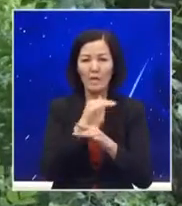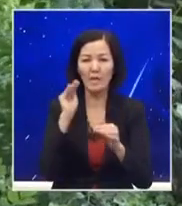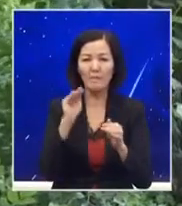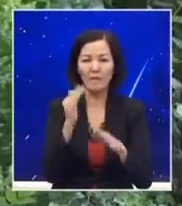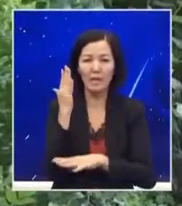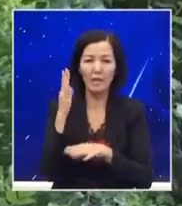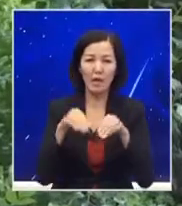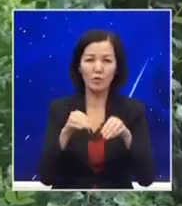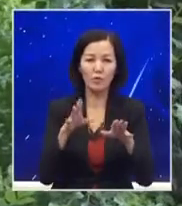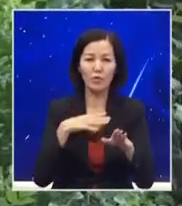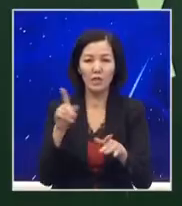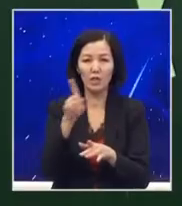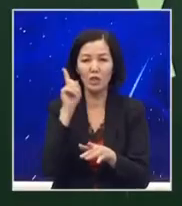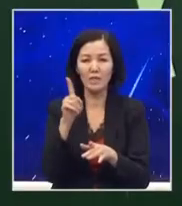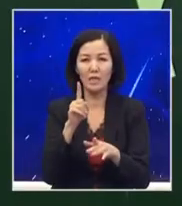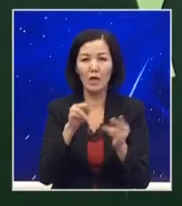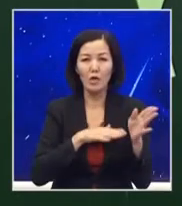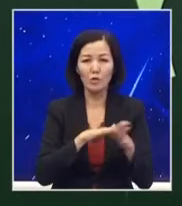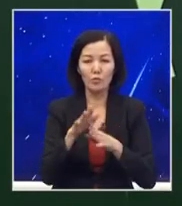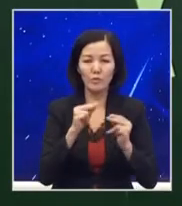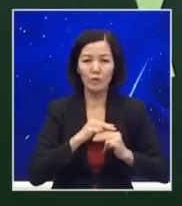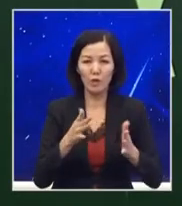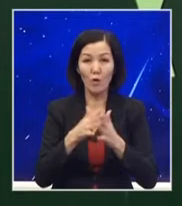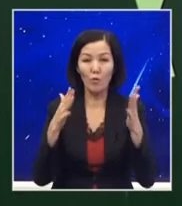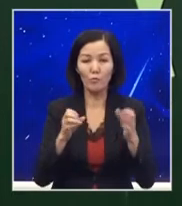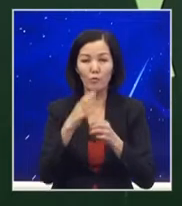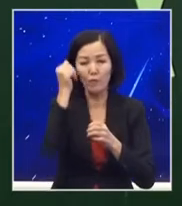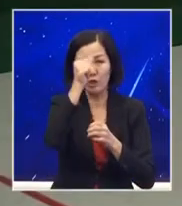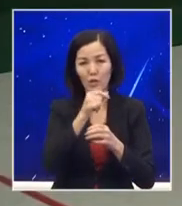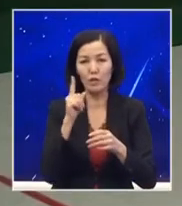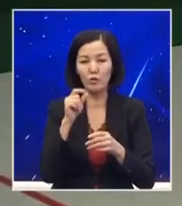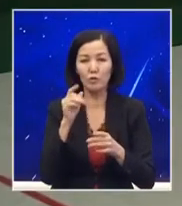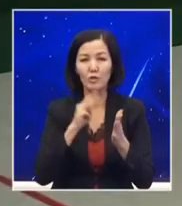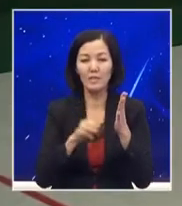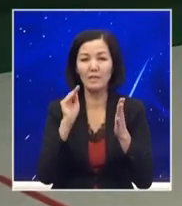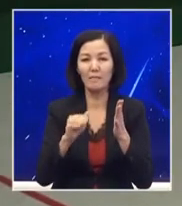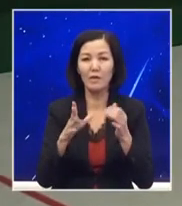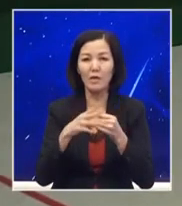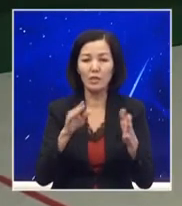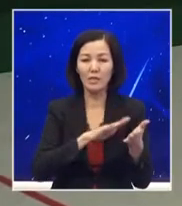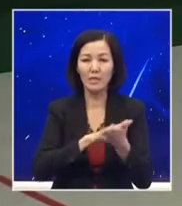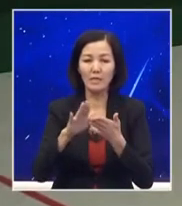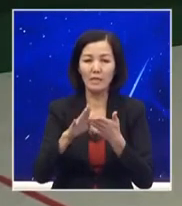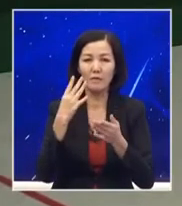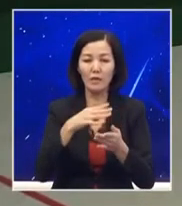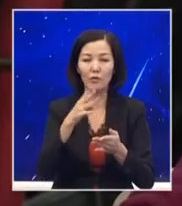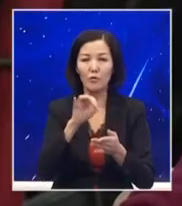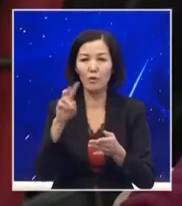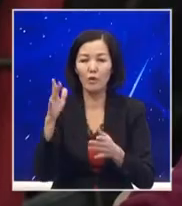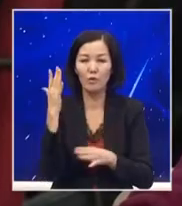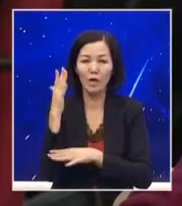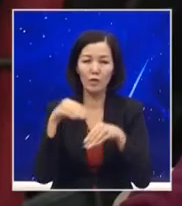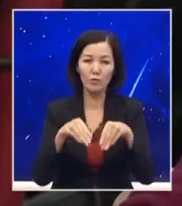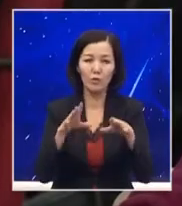Жалпы жастар тарапынан жасалған жұмыс ауқымды. Мәселен, 15 жылда 180 мың гектар жер тазартылып, 44 миллионнан аса түп ағаш